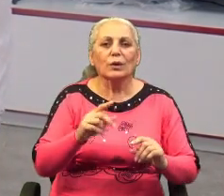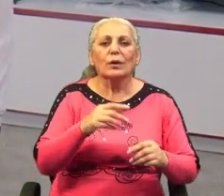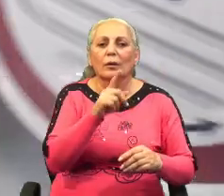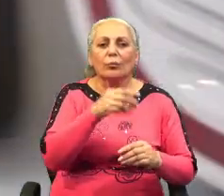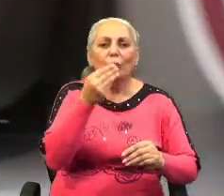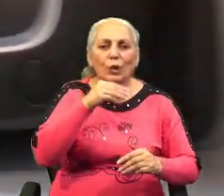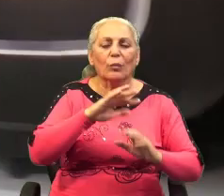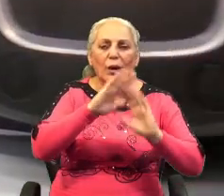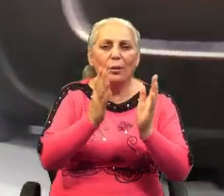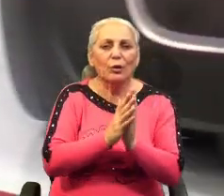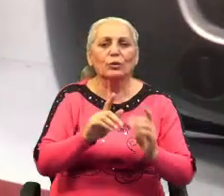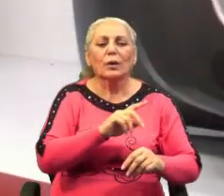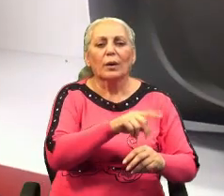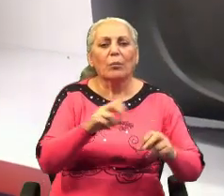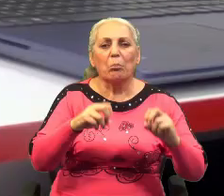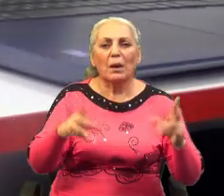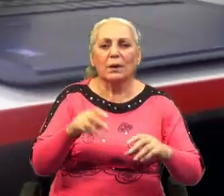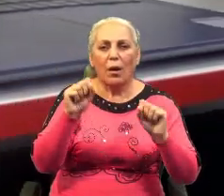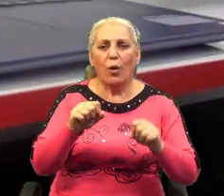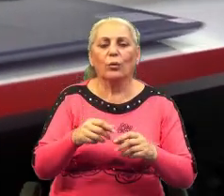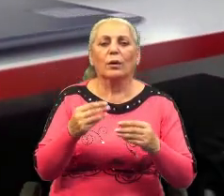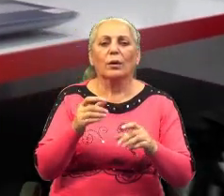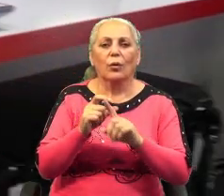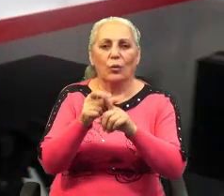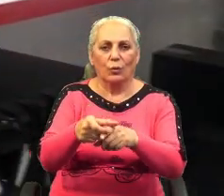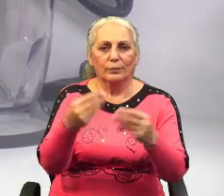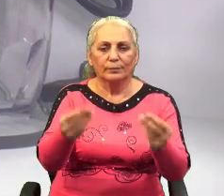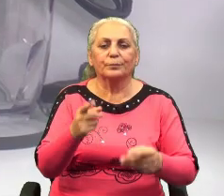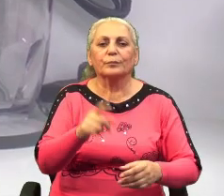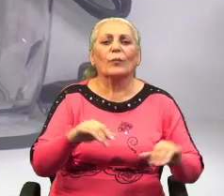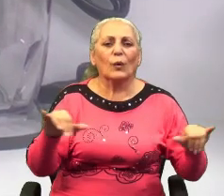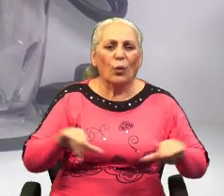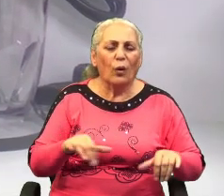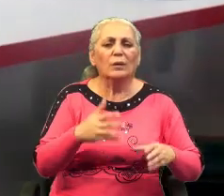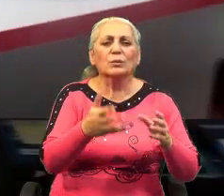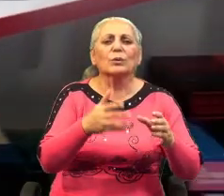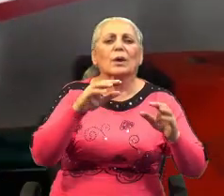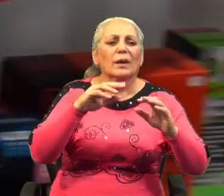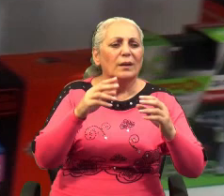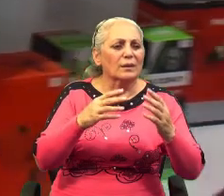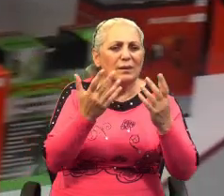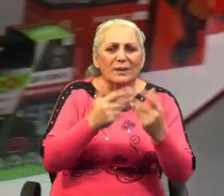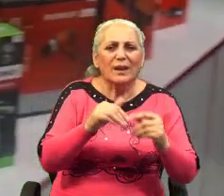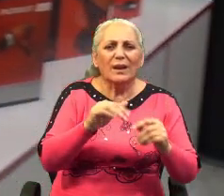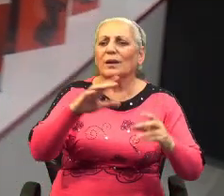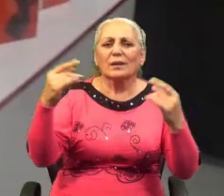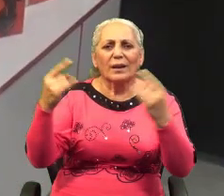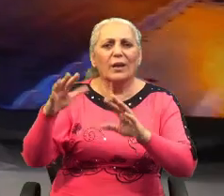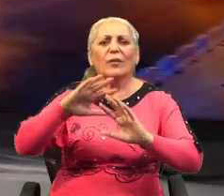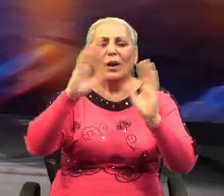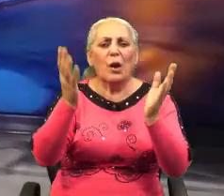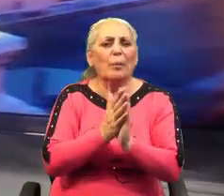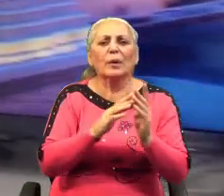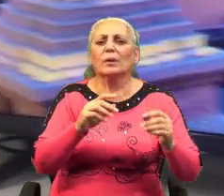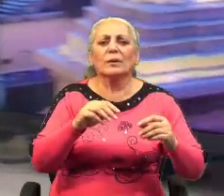կտան։ Ընկերությունը զբաղվում է կենցաղային, խոհանոցային և համակարգչային տեխնիկայի ներգրմամբ ու վաճառքով, ինչպես մեծածախ, այնպես էլ մանրածախ։